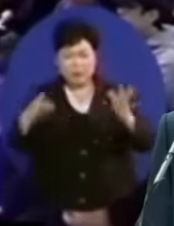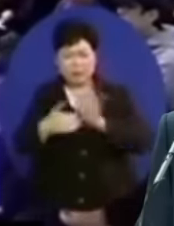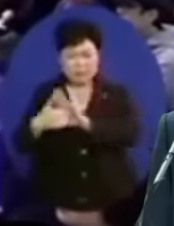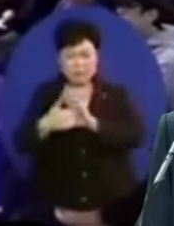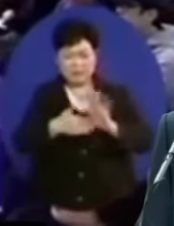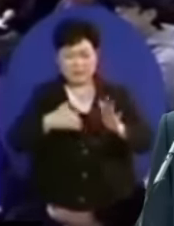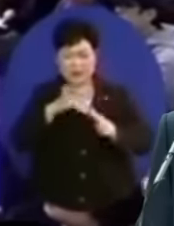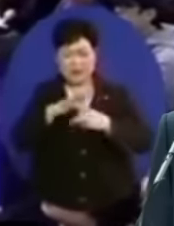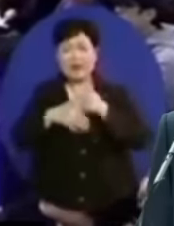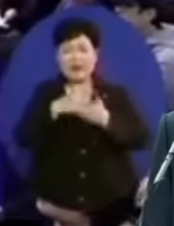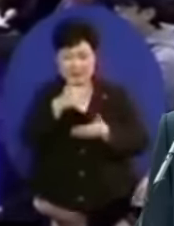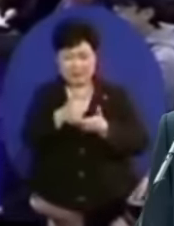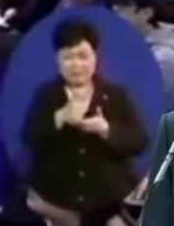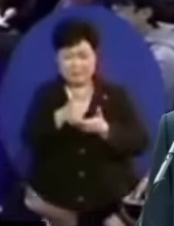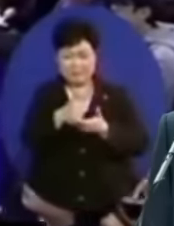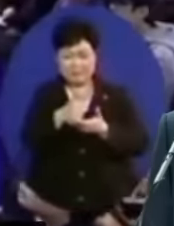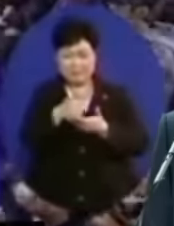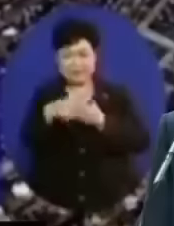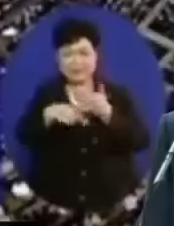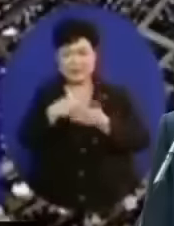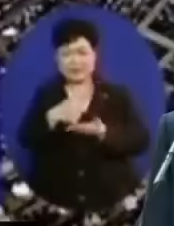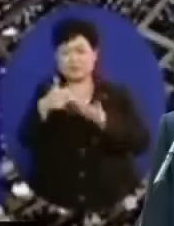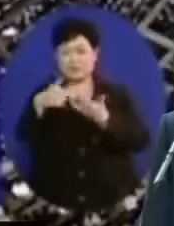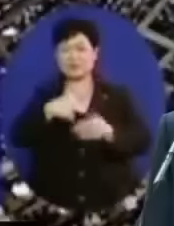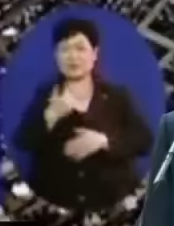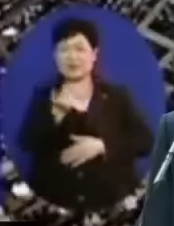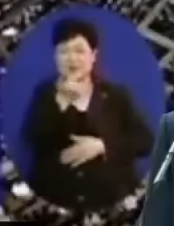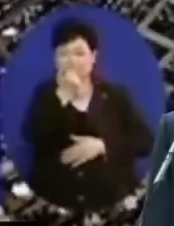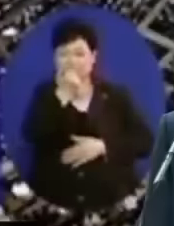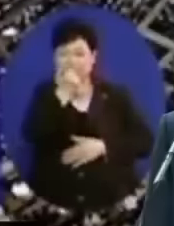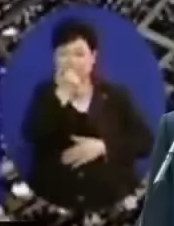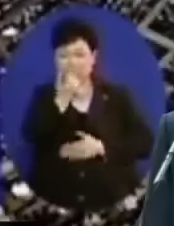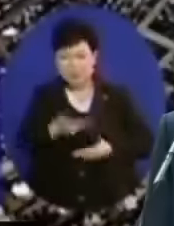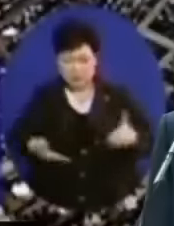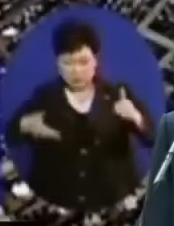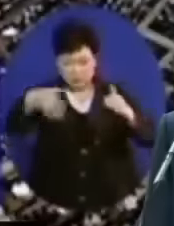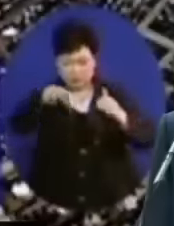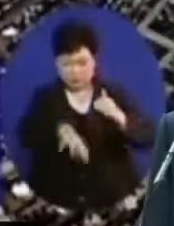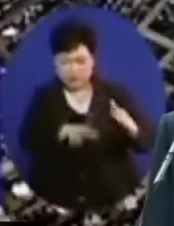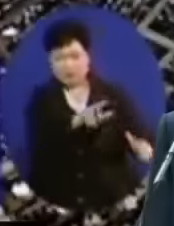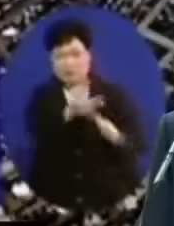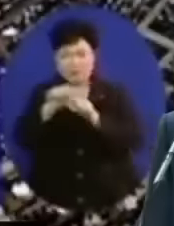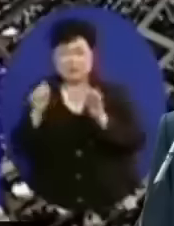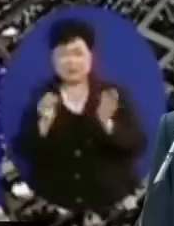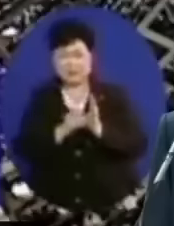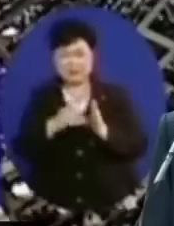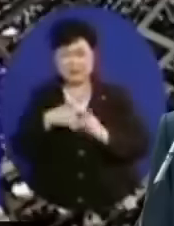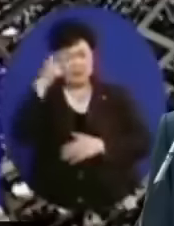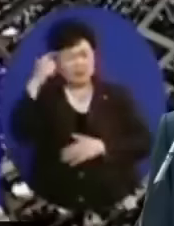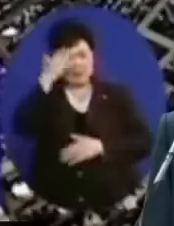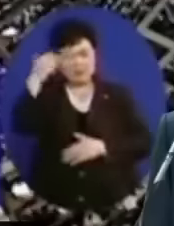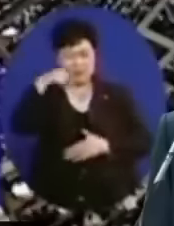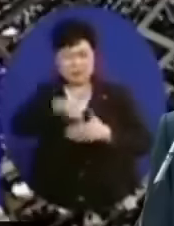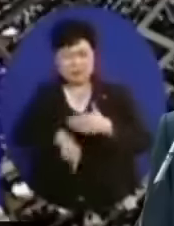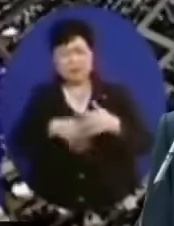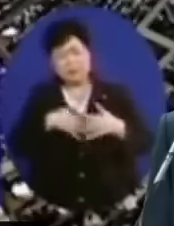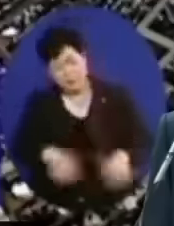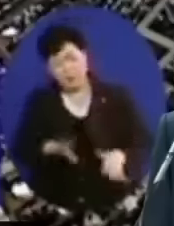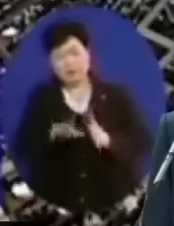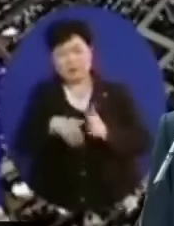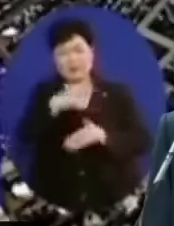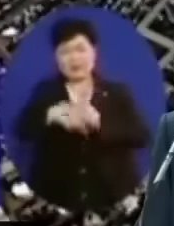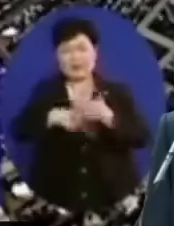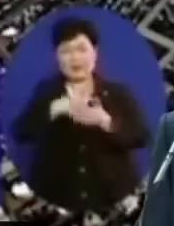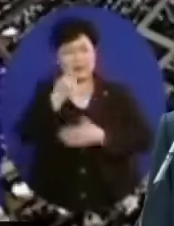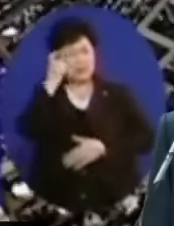나의 하나님 야훼께서 주께서 내 생명을 구덩이에서 건지셨나이다. 내 영혼이 내 속에서 피곤할 때 내가